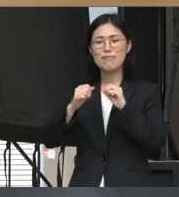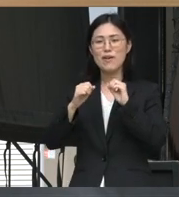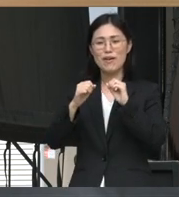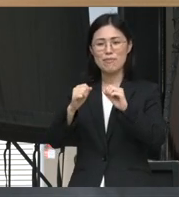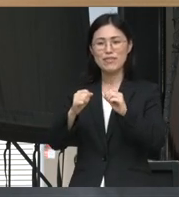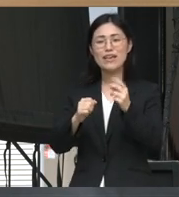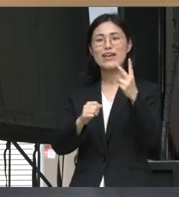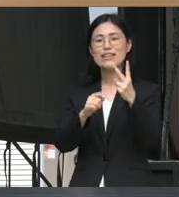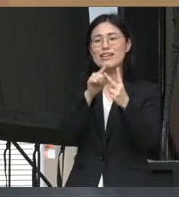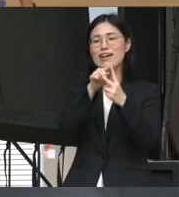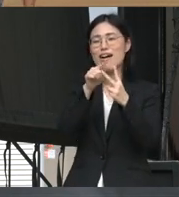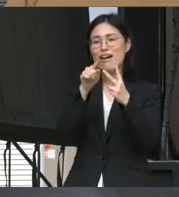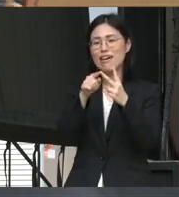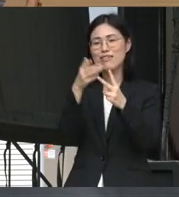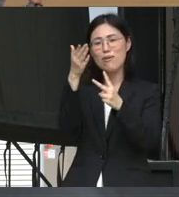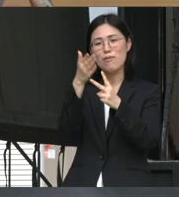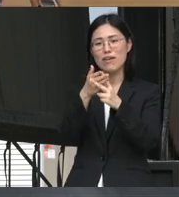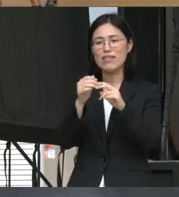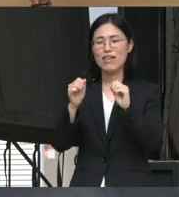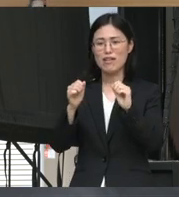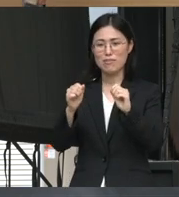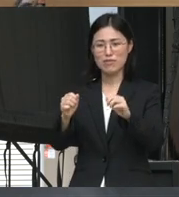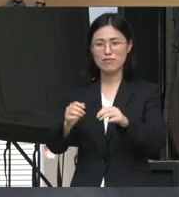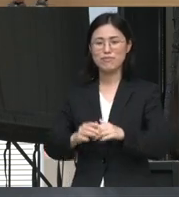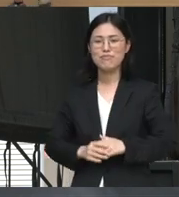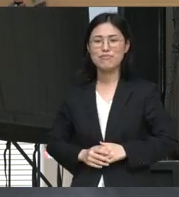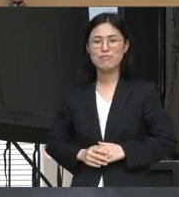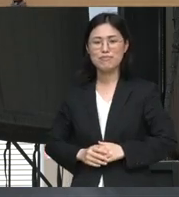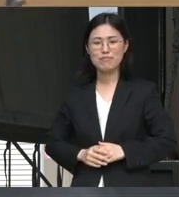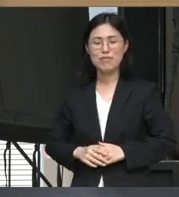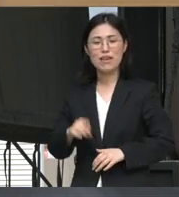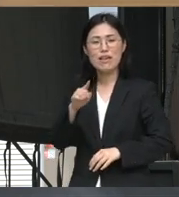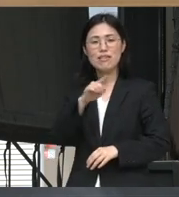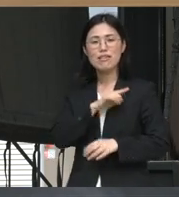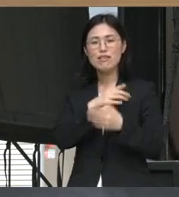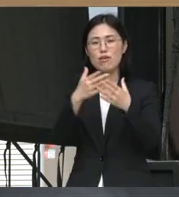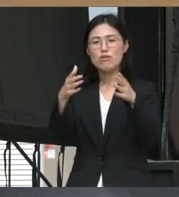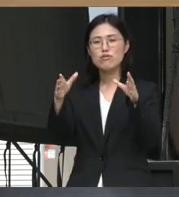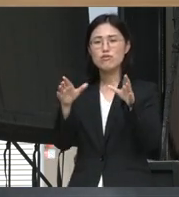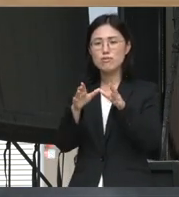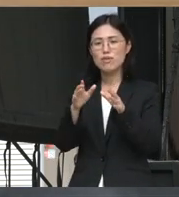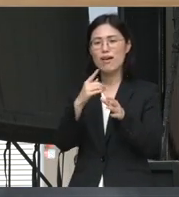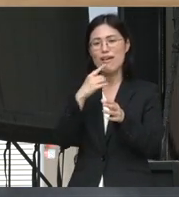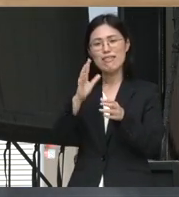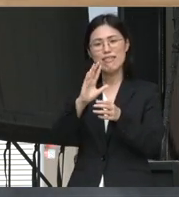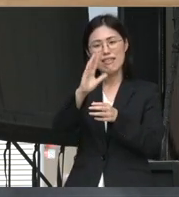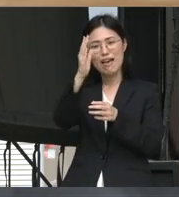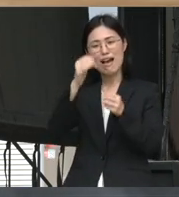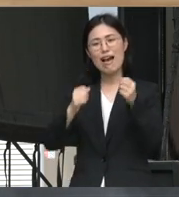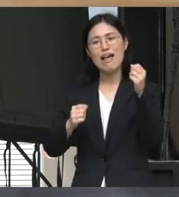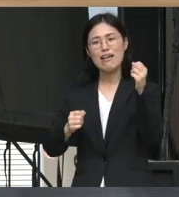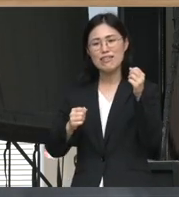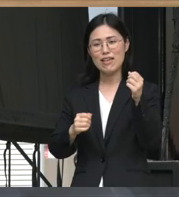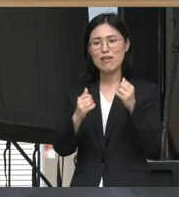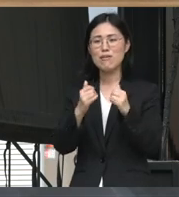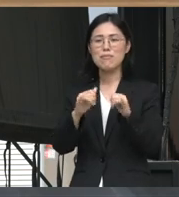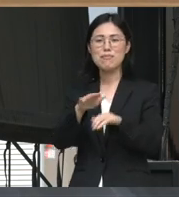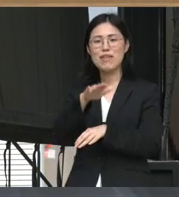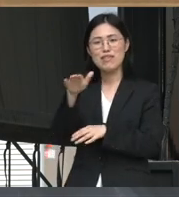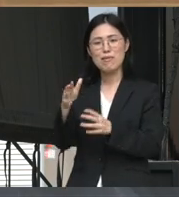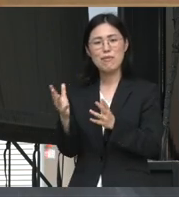2回に分けて行います。では最初のグループの聖火ランナーの皆さん、ステージへご登壇ください